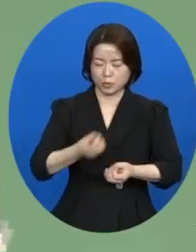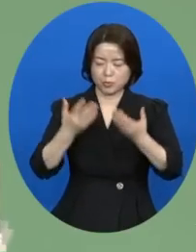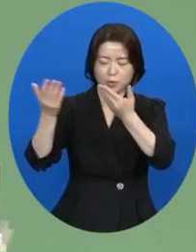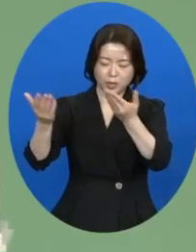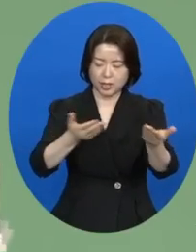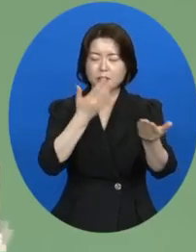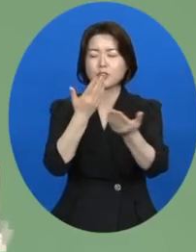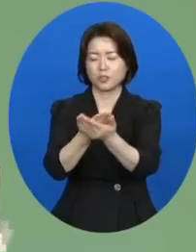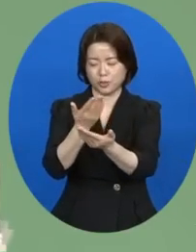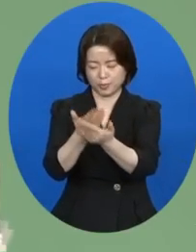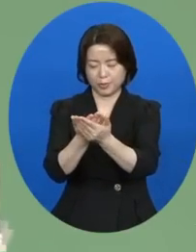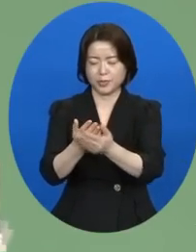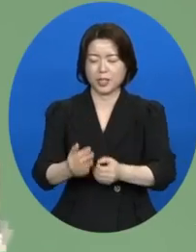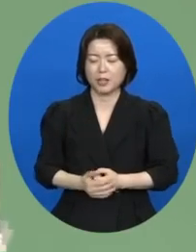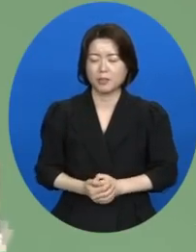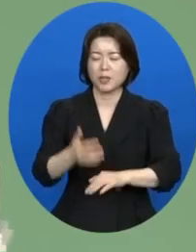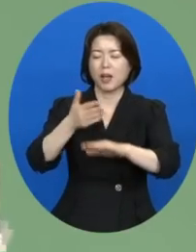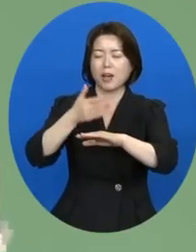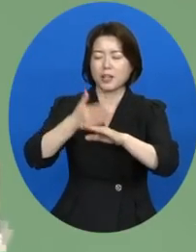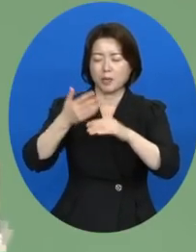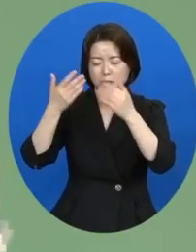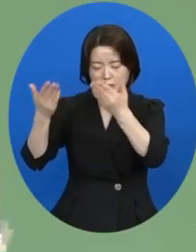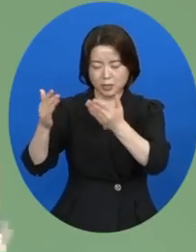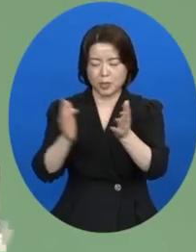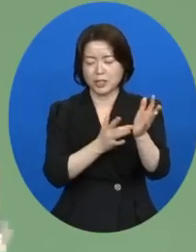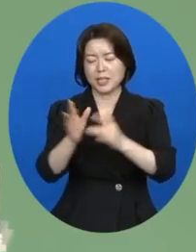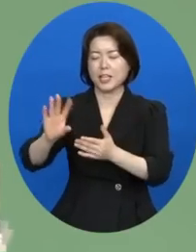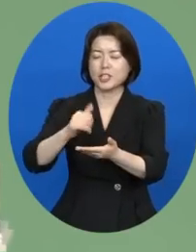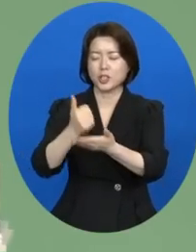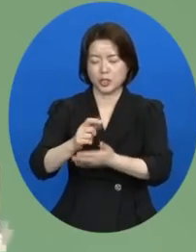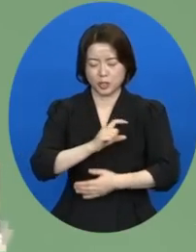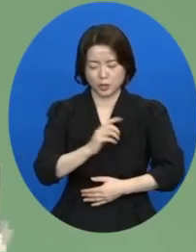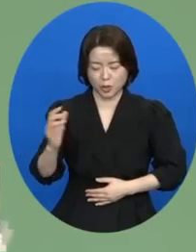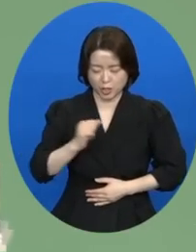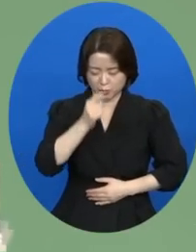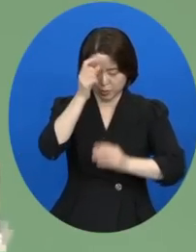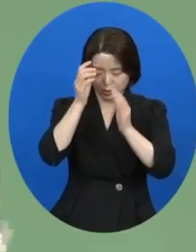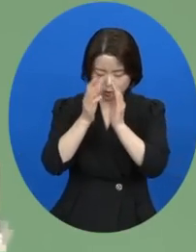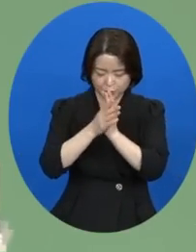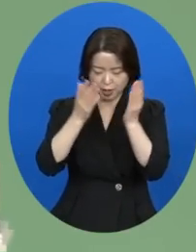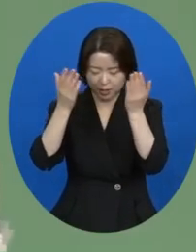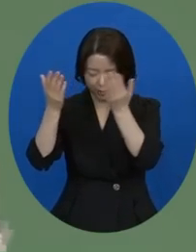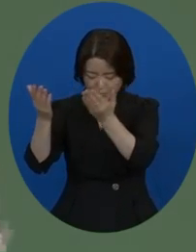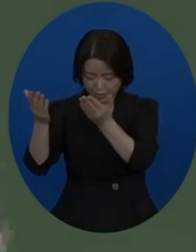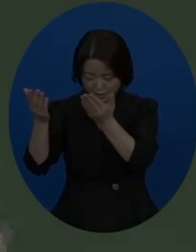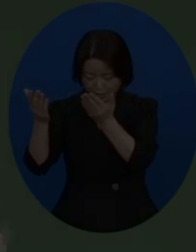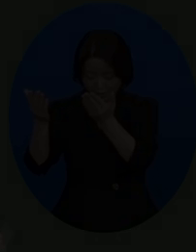주시옵소서. 감사드리며 예수 그리스도의 이름으로 기도합니다.